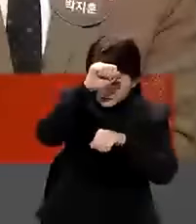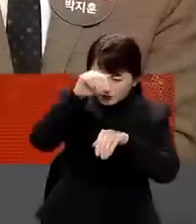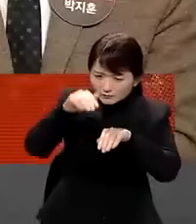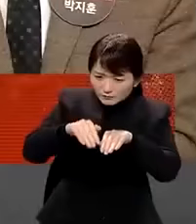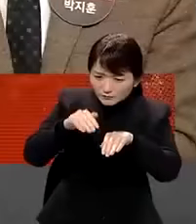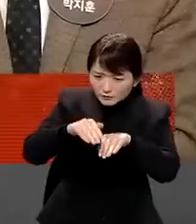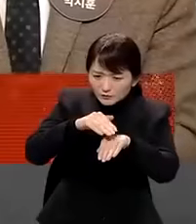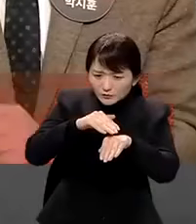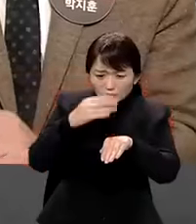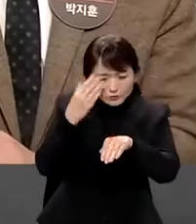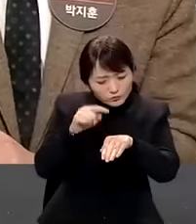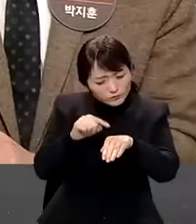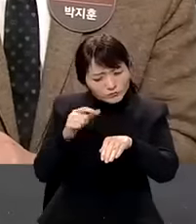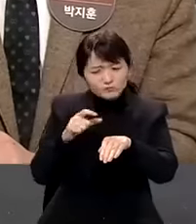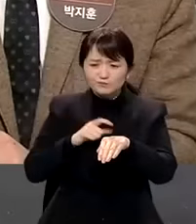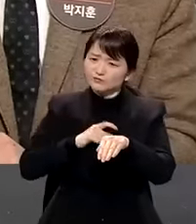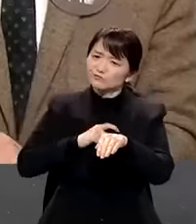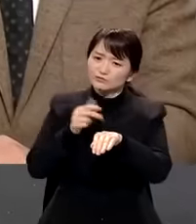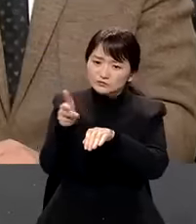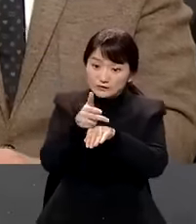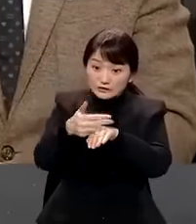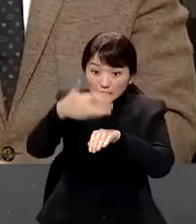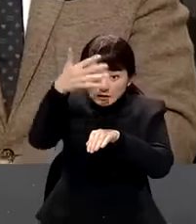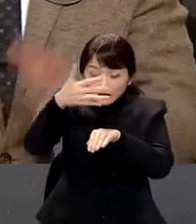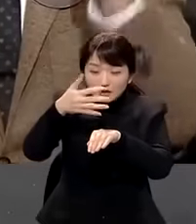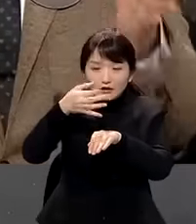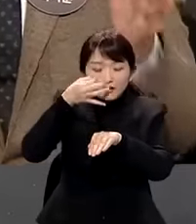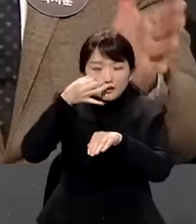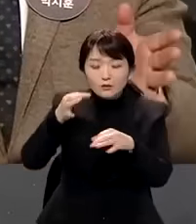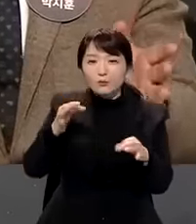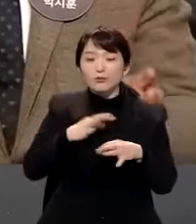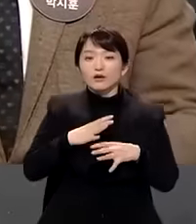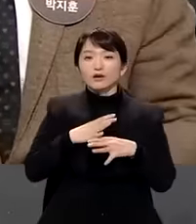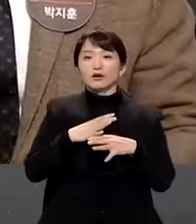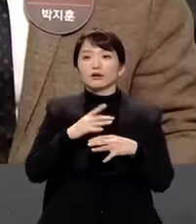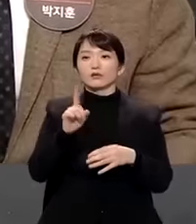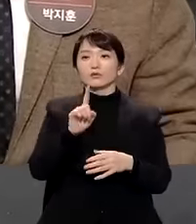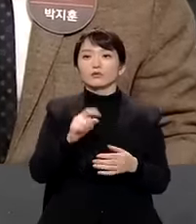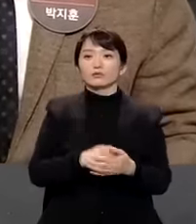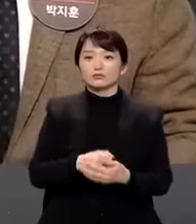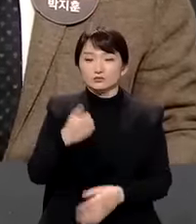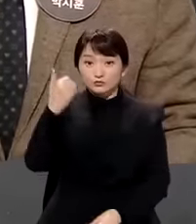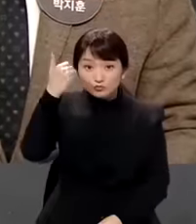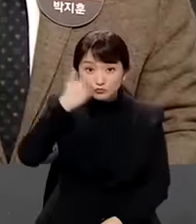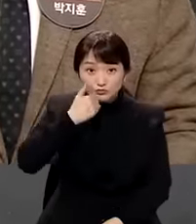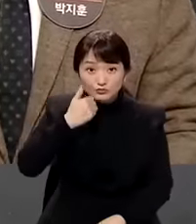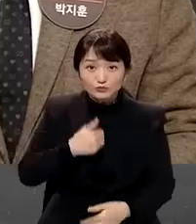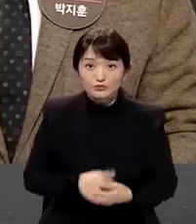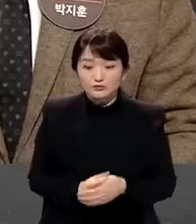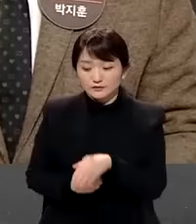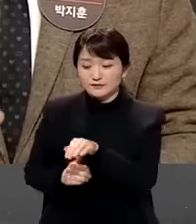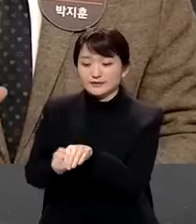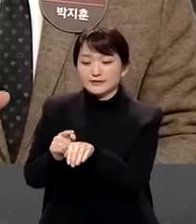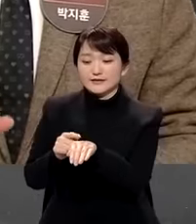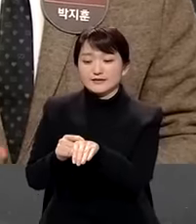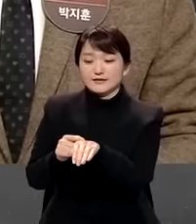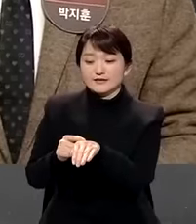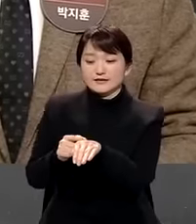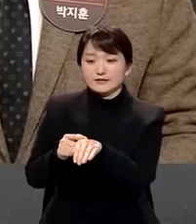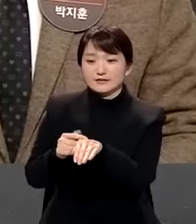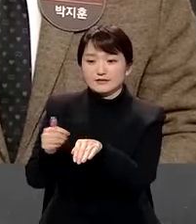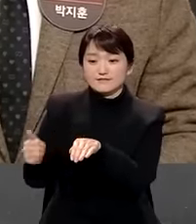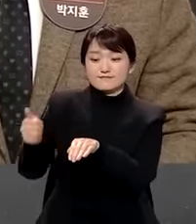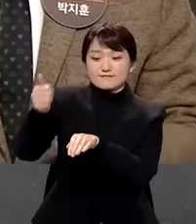이상하다 싶어서 CCTV 보니까 놀라운 것을 발견했습니다이 모습입니다 누가이 차량에 발을 딛고